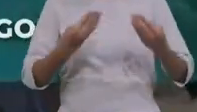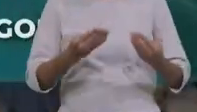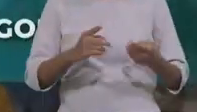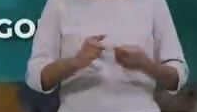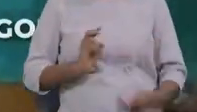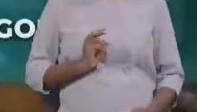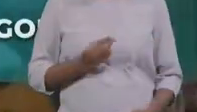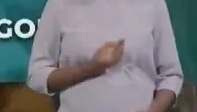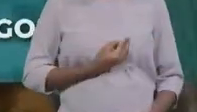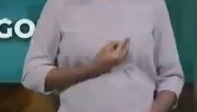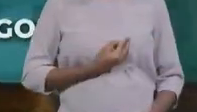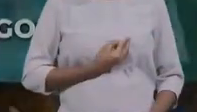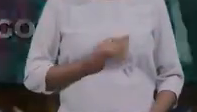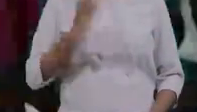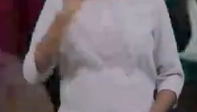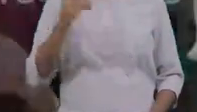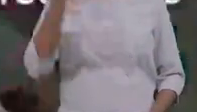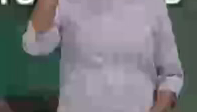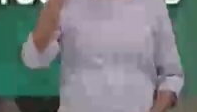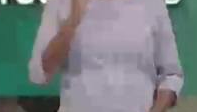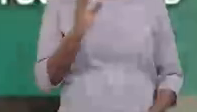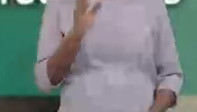les sept choses que Dieu nous a données.